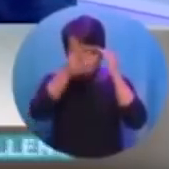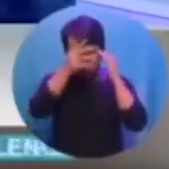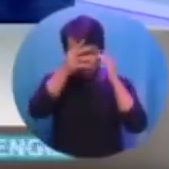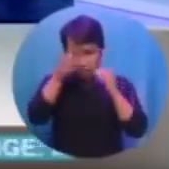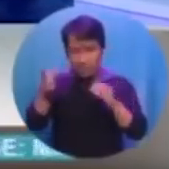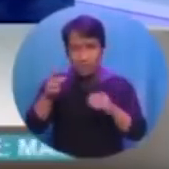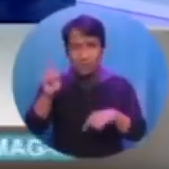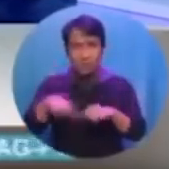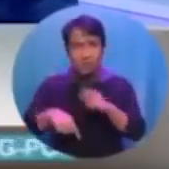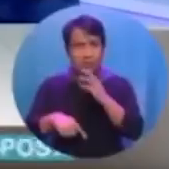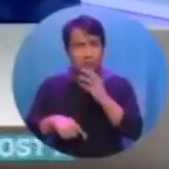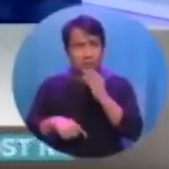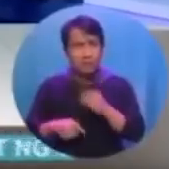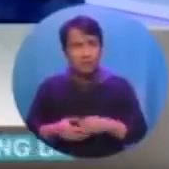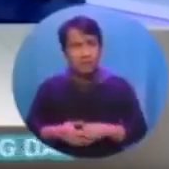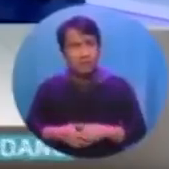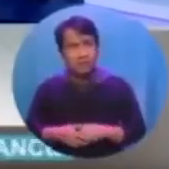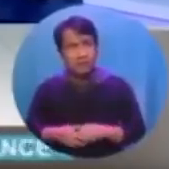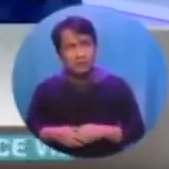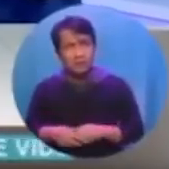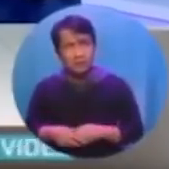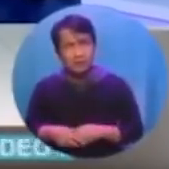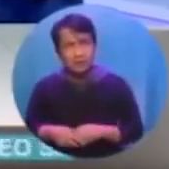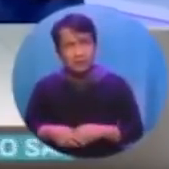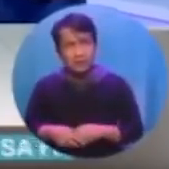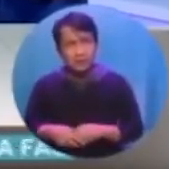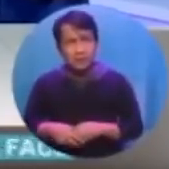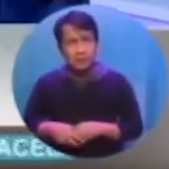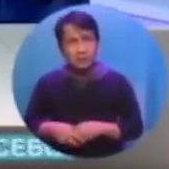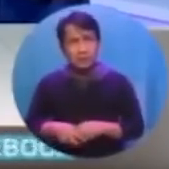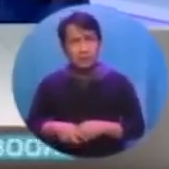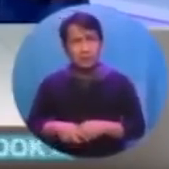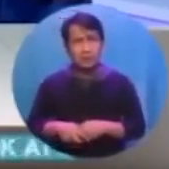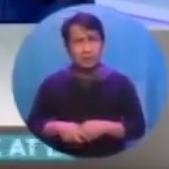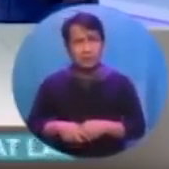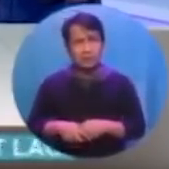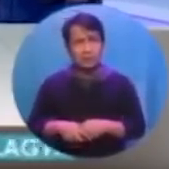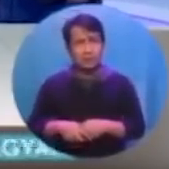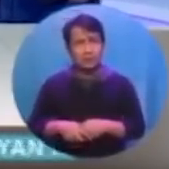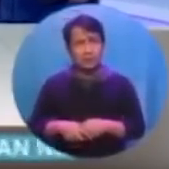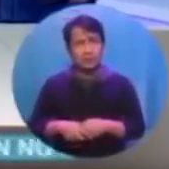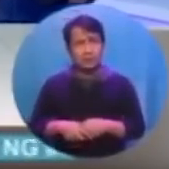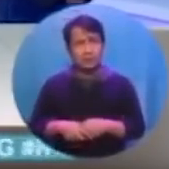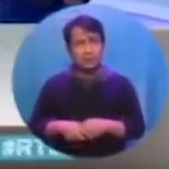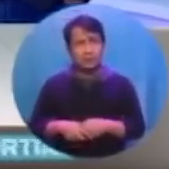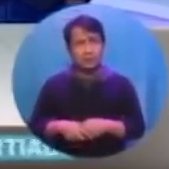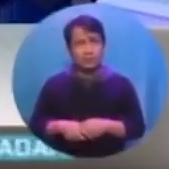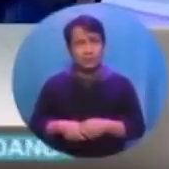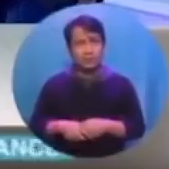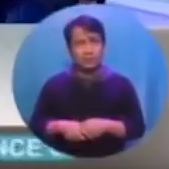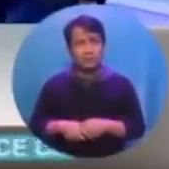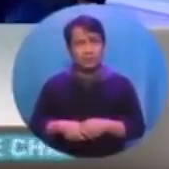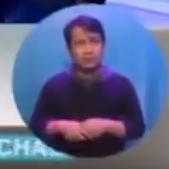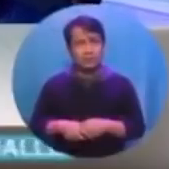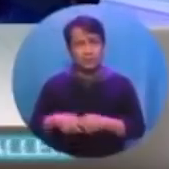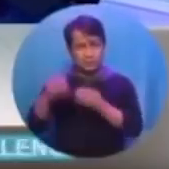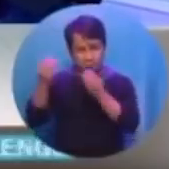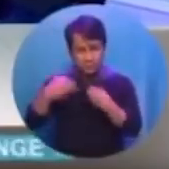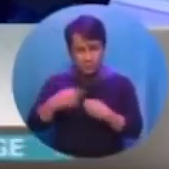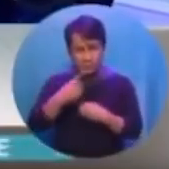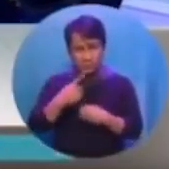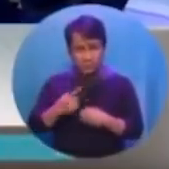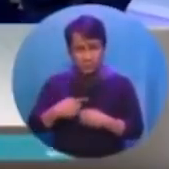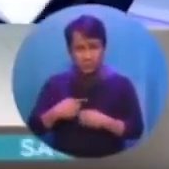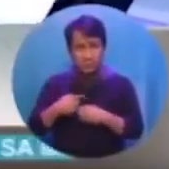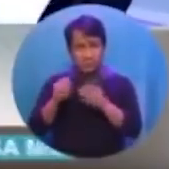tatay ayaw daw magsalita. Alright. Nay, kailangan po natin to, nay. Pasensya na, nay. Yung mga impormasyon na binibigay nyo sa